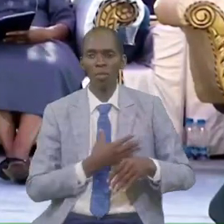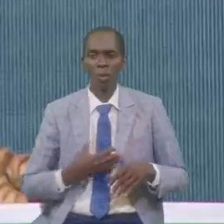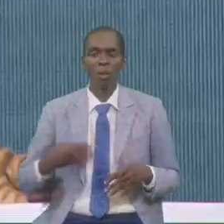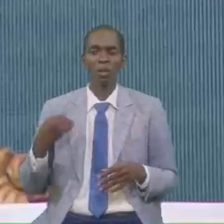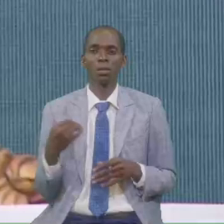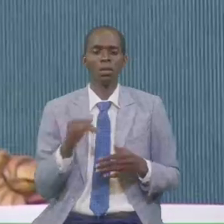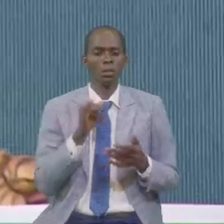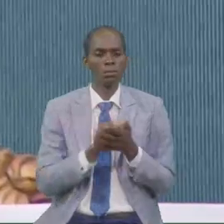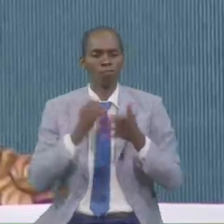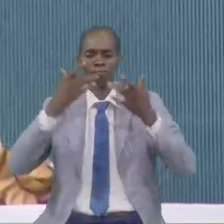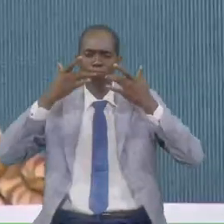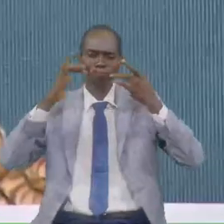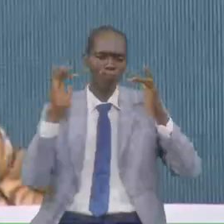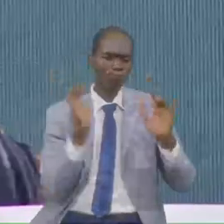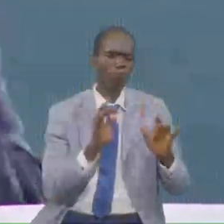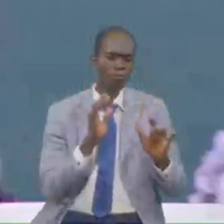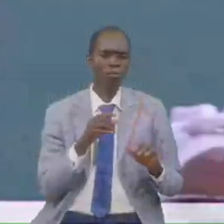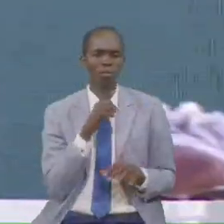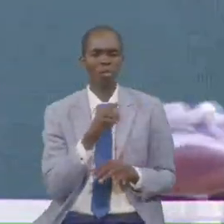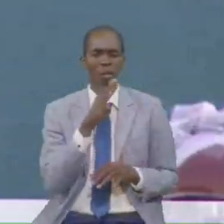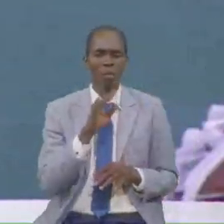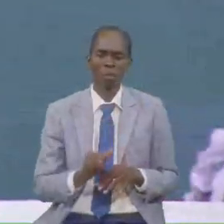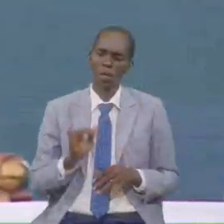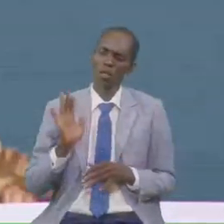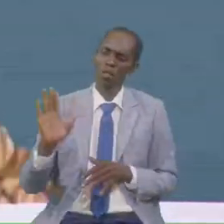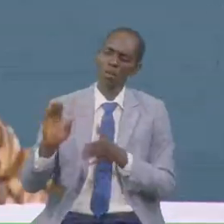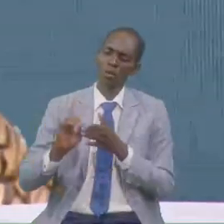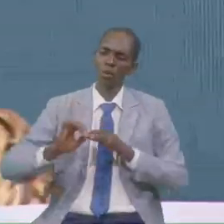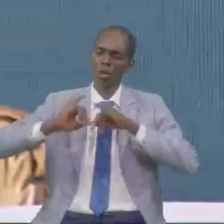et il a maudit par ses dieux.